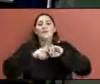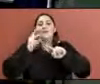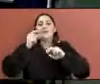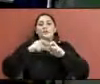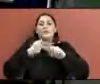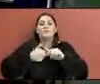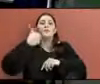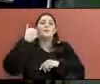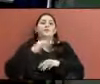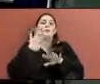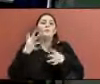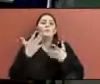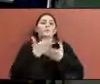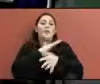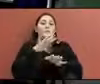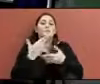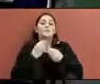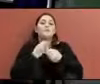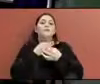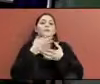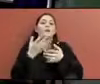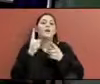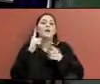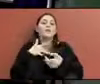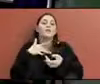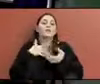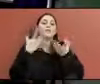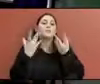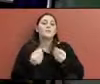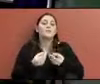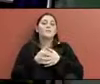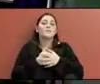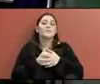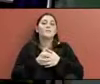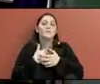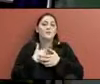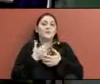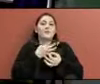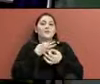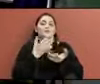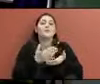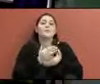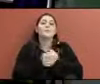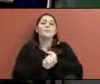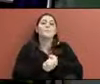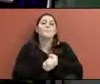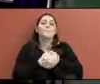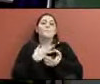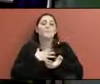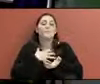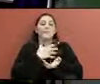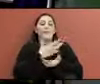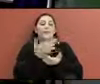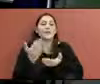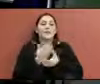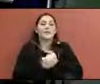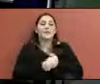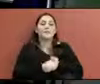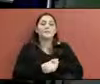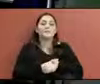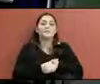Ceyhan müdürümüze çok teşekkür ederim. Allah razı olsun diyor. Biz de teşekkür ediyoruz kendilerine. Rüstem